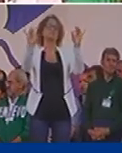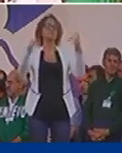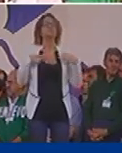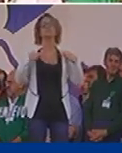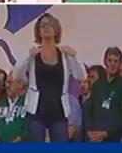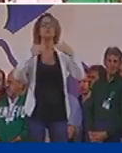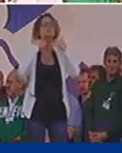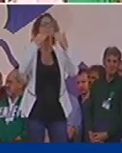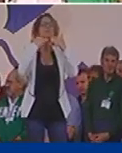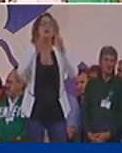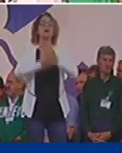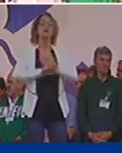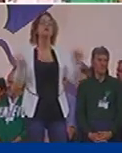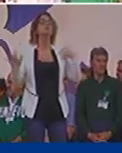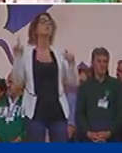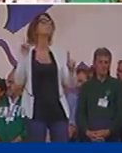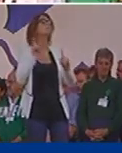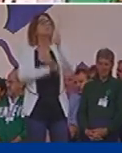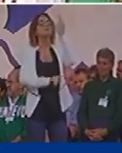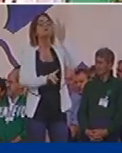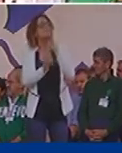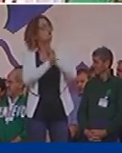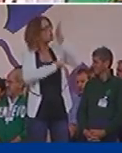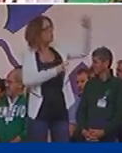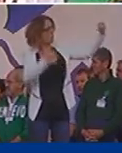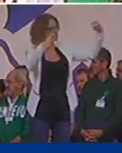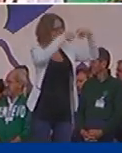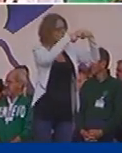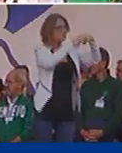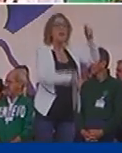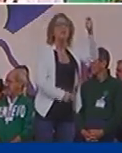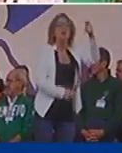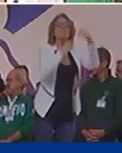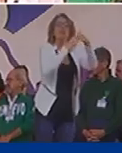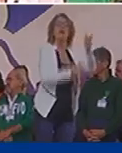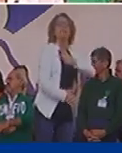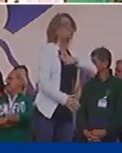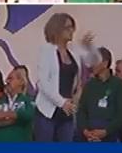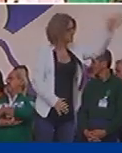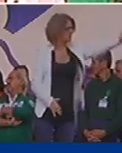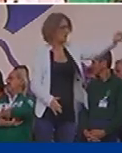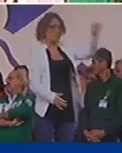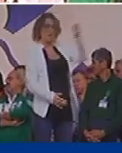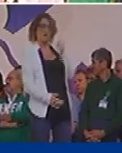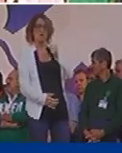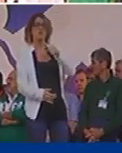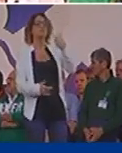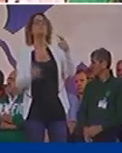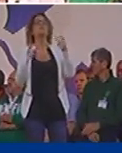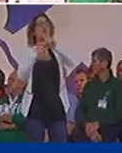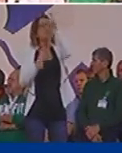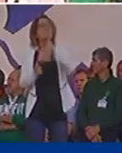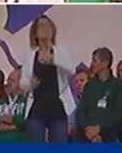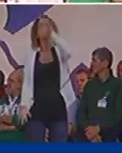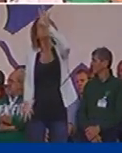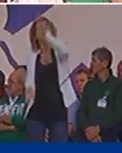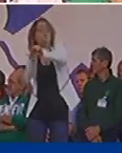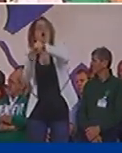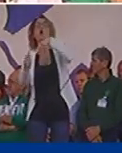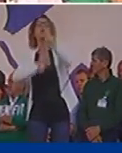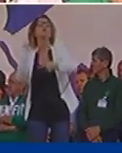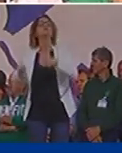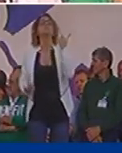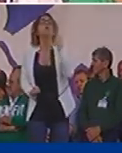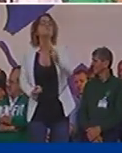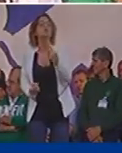interessa. Io prima vado a Bruxelles, e mi riprendo le chiavi di casa nostra e poi questo paese sta insieme solo e soltanto.